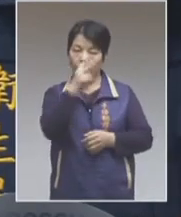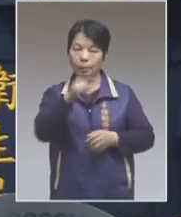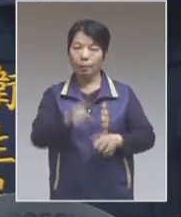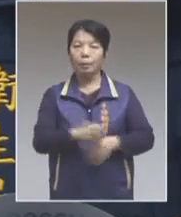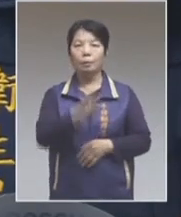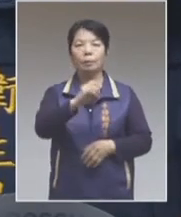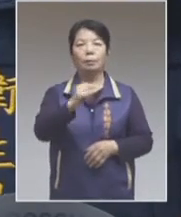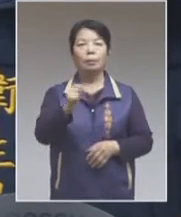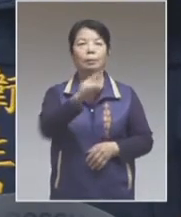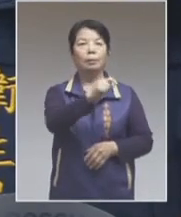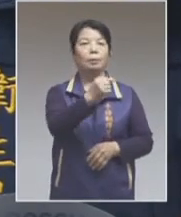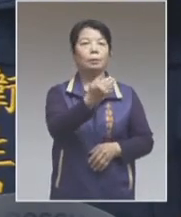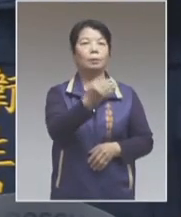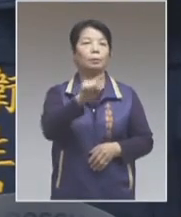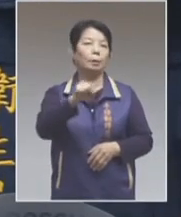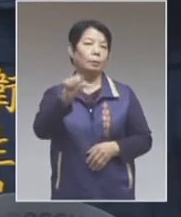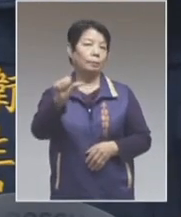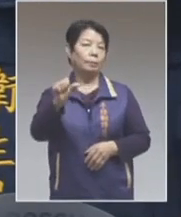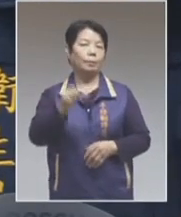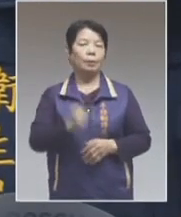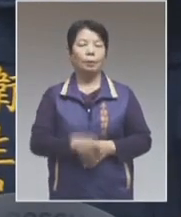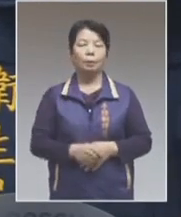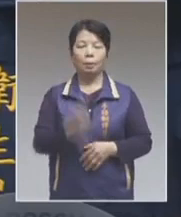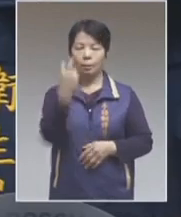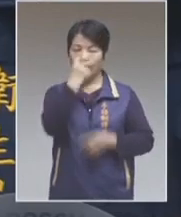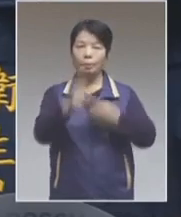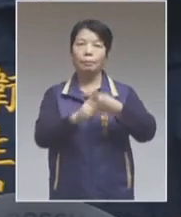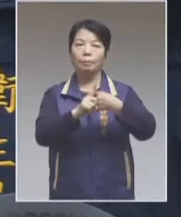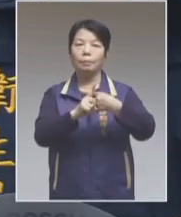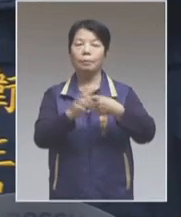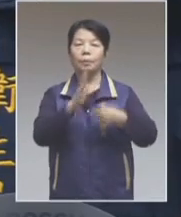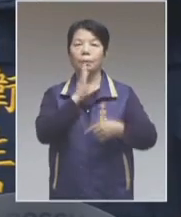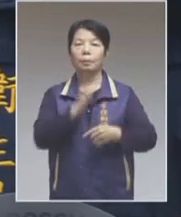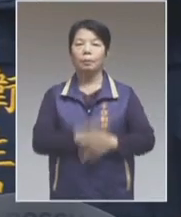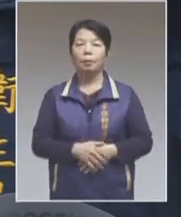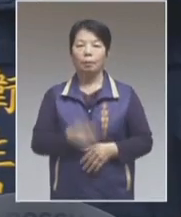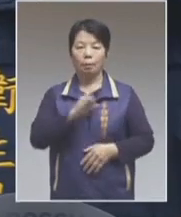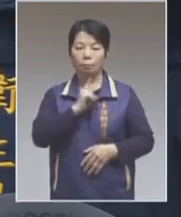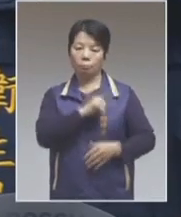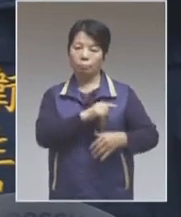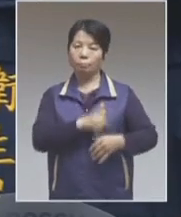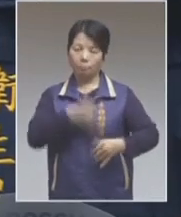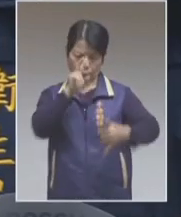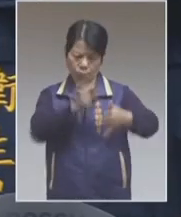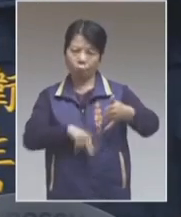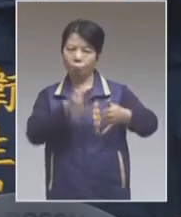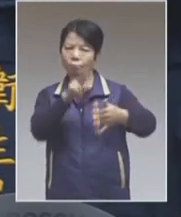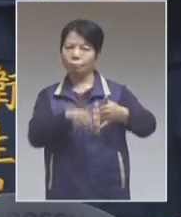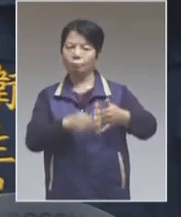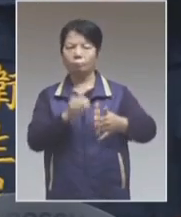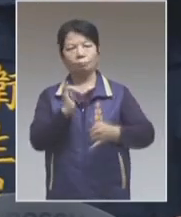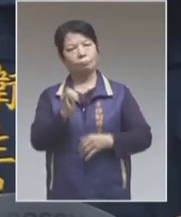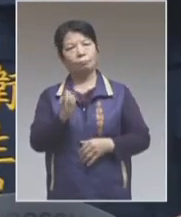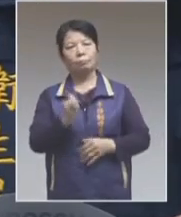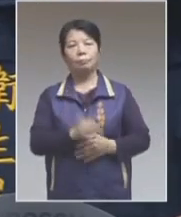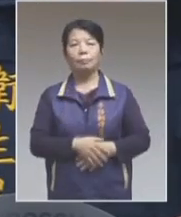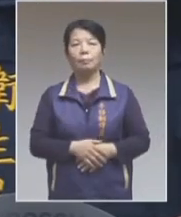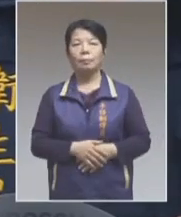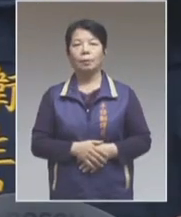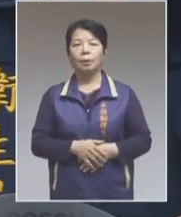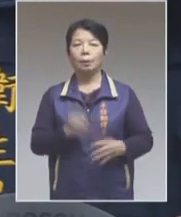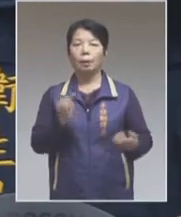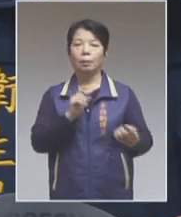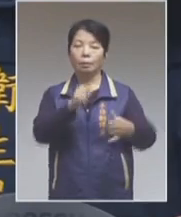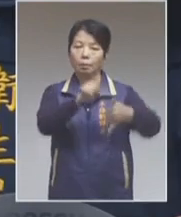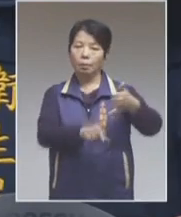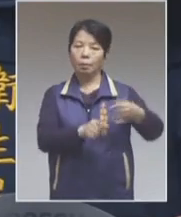是19.5，好，19.5是确诊，那当然他当下是无症状的情形，那这个个案在整个接触